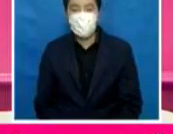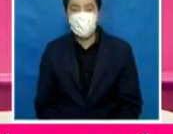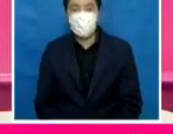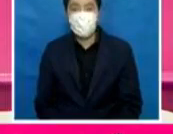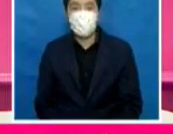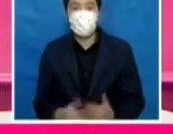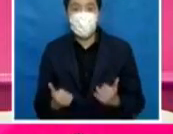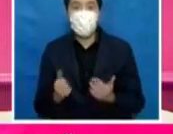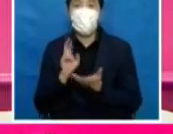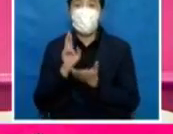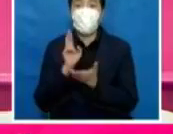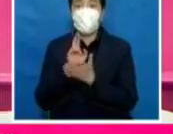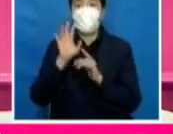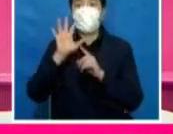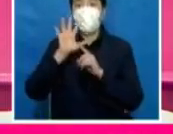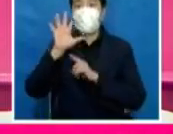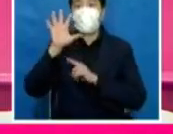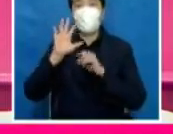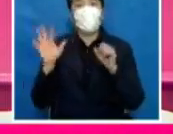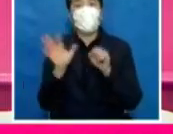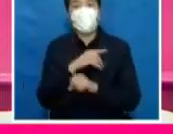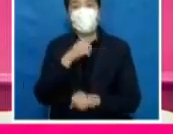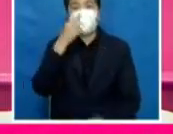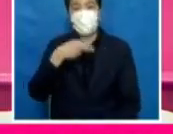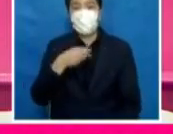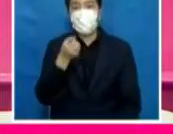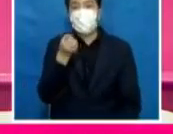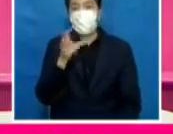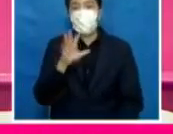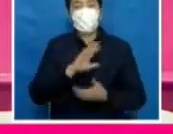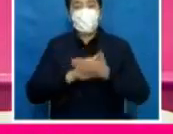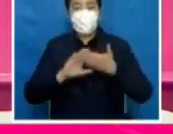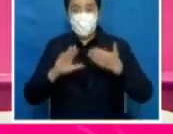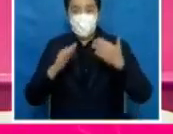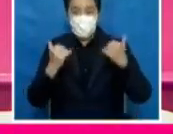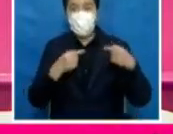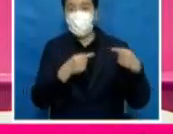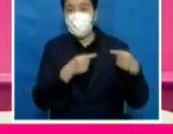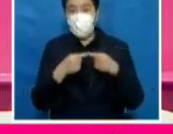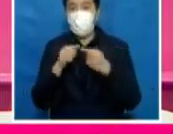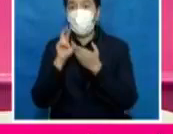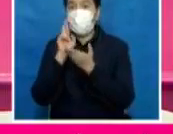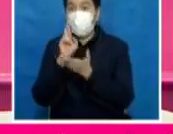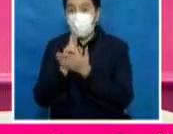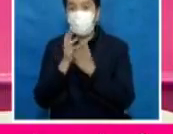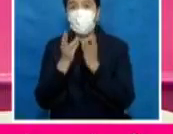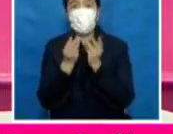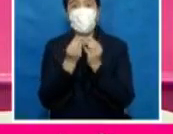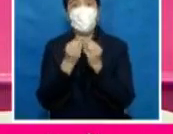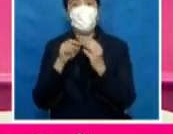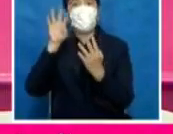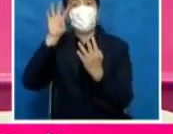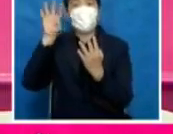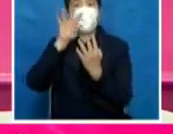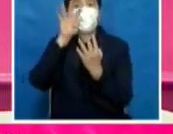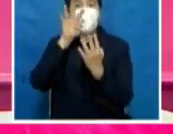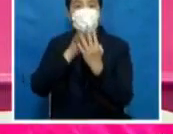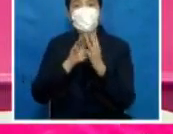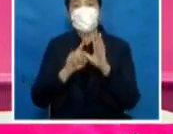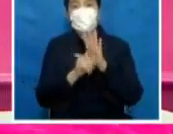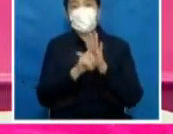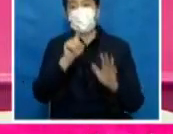ได้ทำการออกรางวัลอันดับที่5ครบทั้ง15ครั้งแล้วต่อไปจะทำการออกรางวัลอันดับเลขท้าย4ตัวออก1